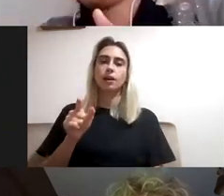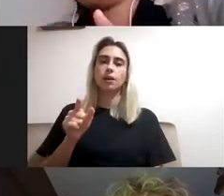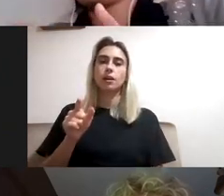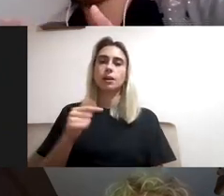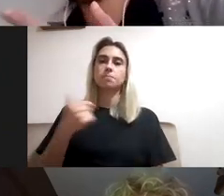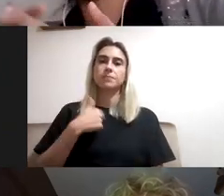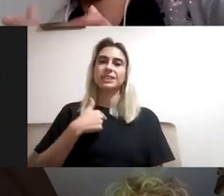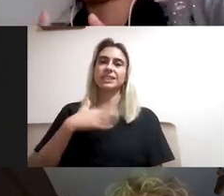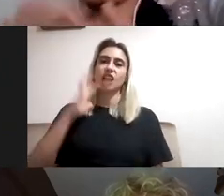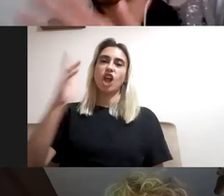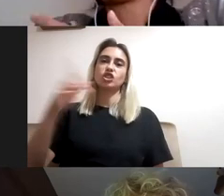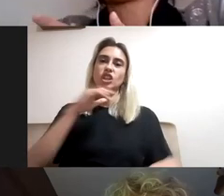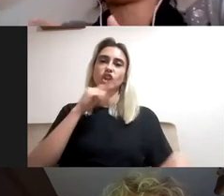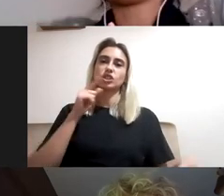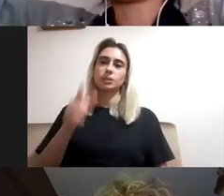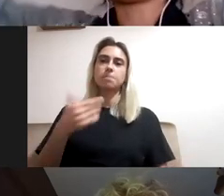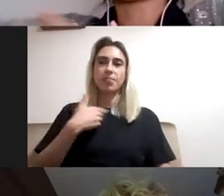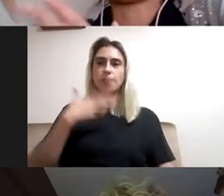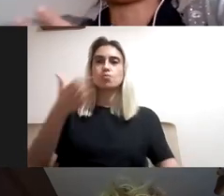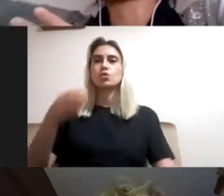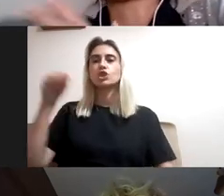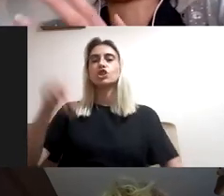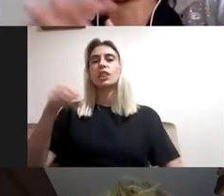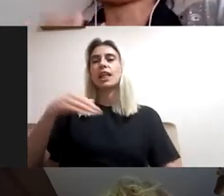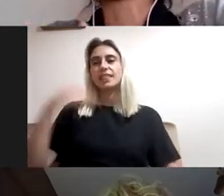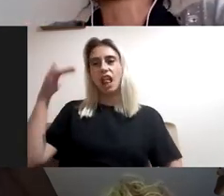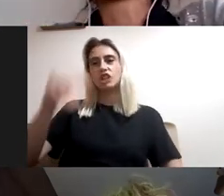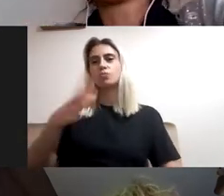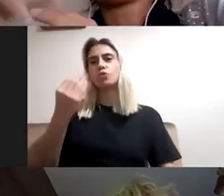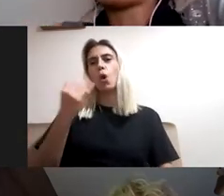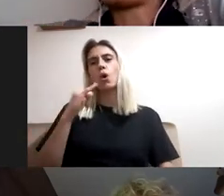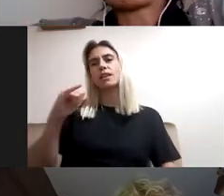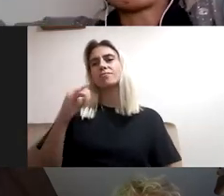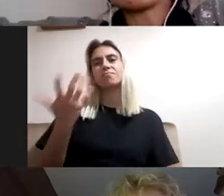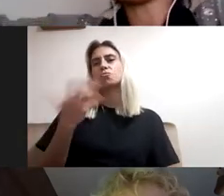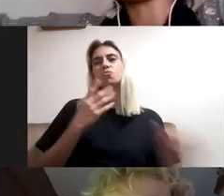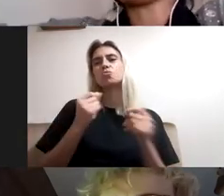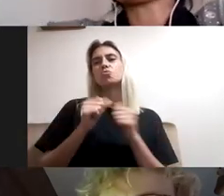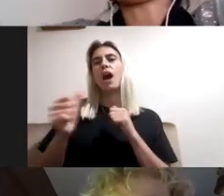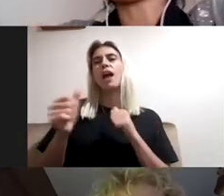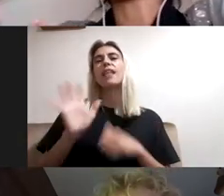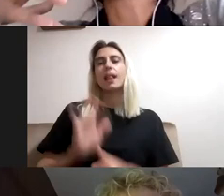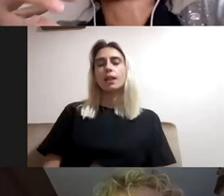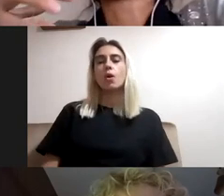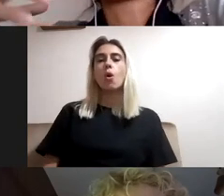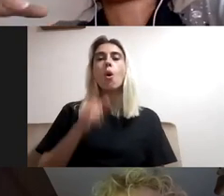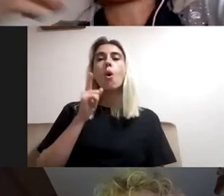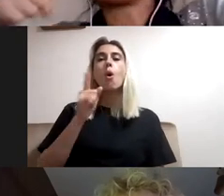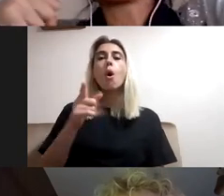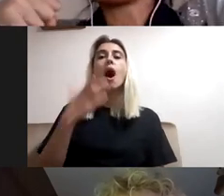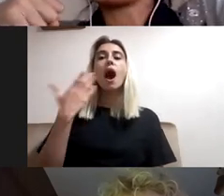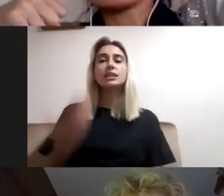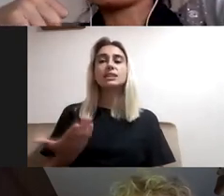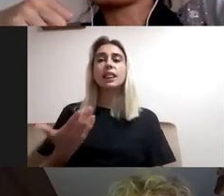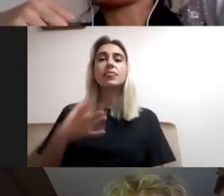Bizler, yani geleceğin yaşlıları. Ben de bu kitleye geleceğim. Çok bir şey kalmadı. Yani o kitle aslında